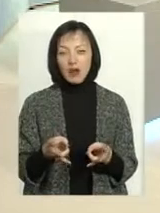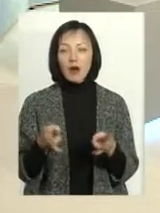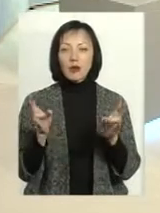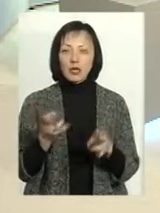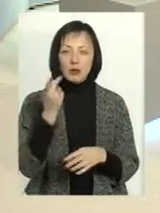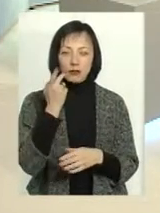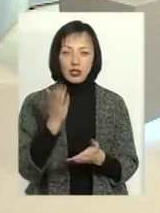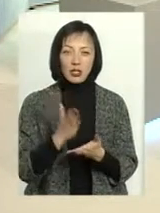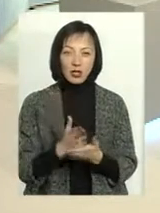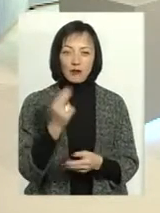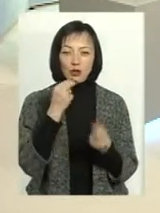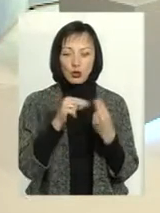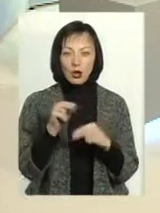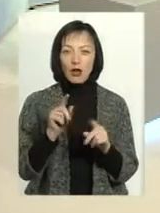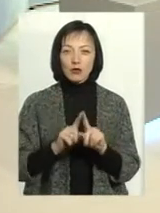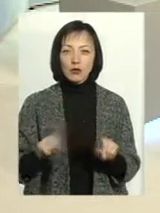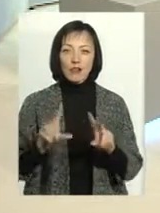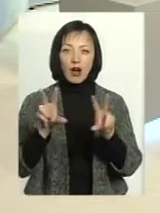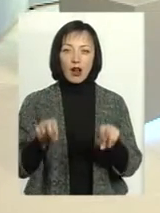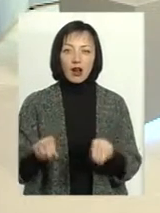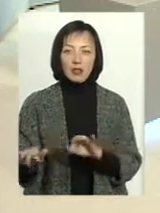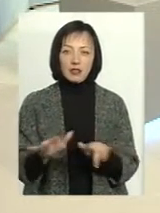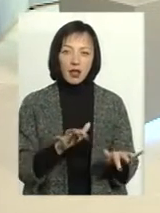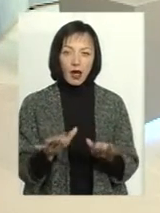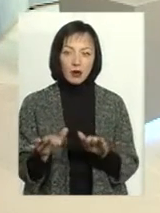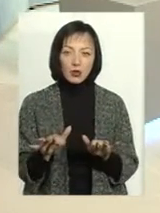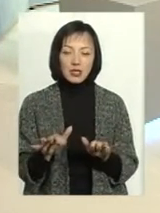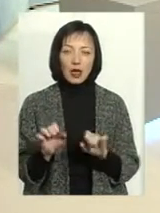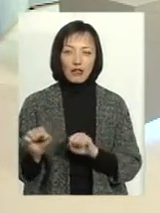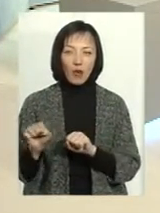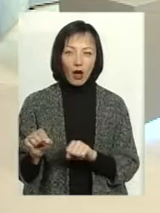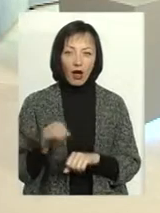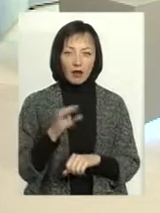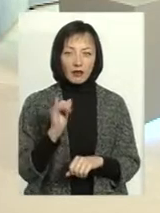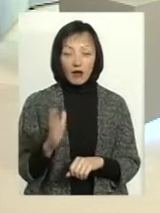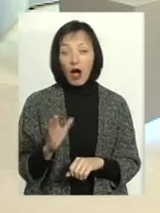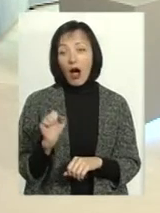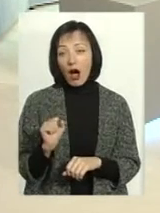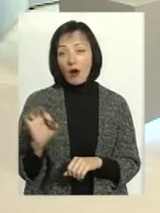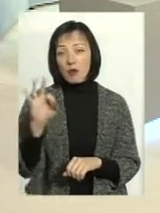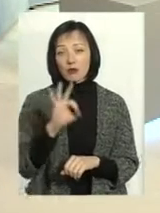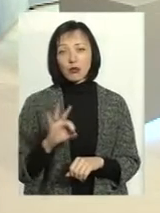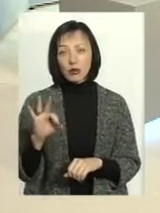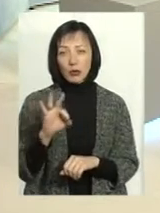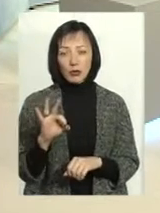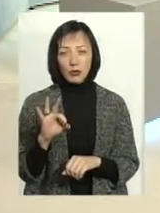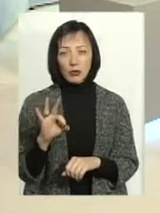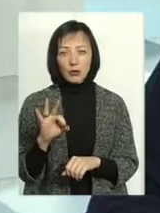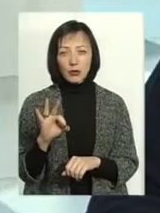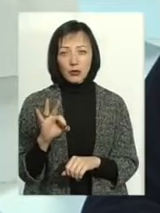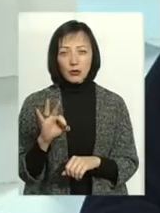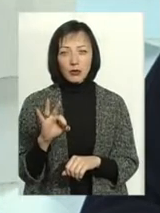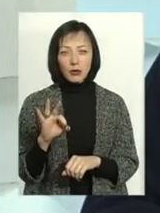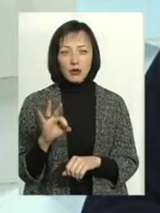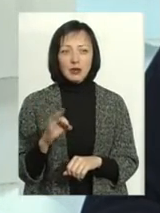потреба завжди є в удосконаленні, особливо гарантії діяльності. Що стосується, знову ж таки, як сказала Оксана Антонівна, так